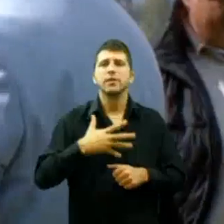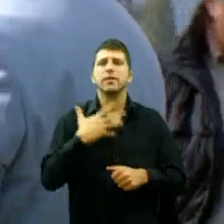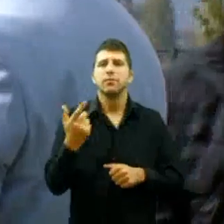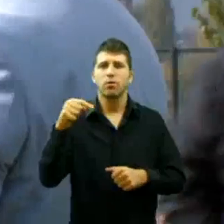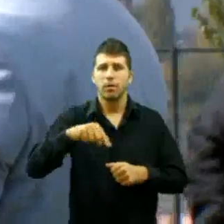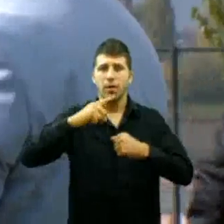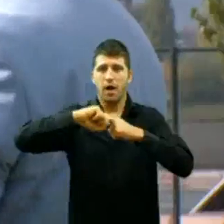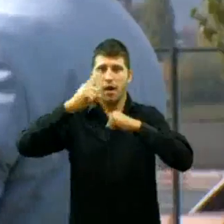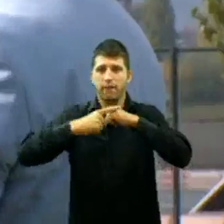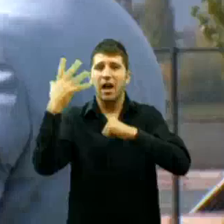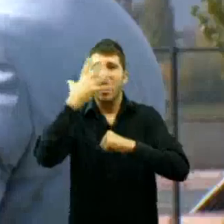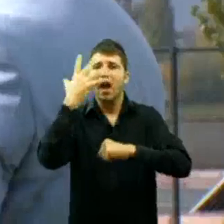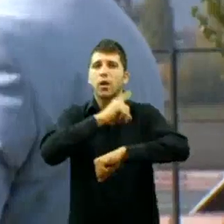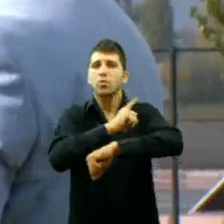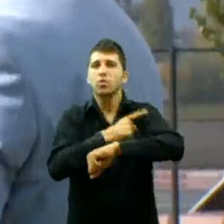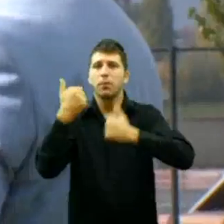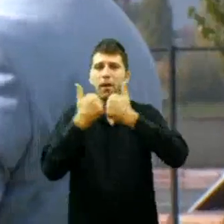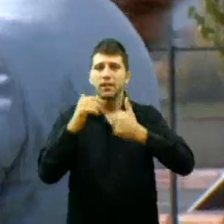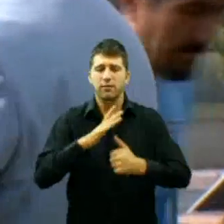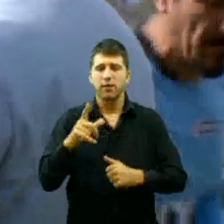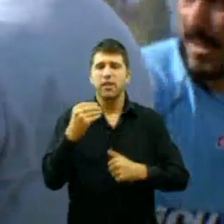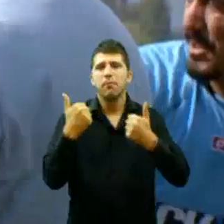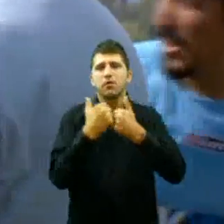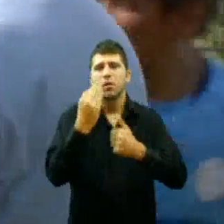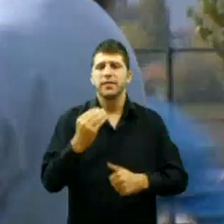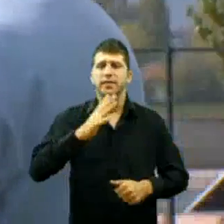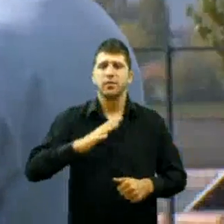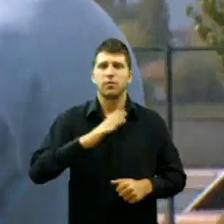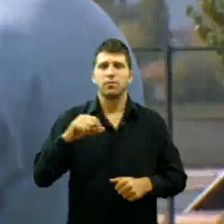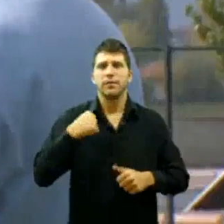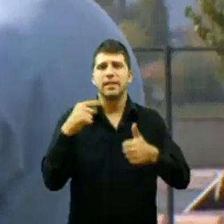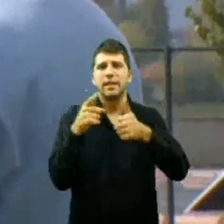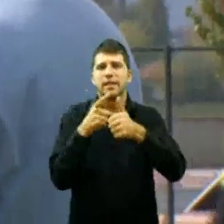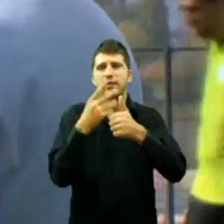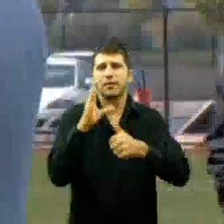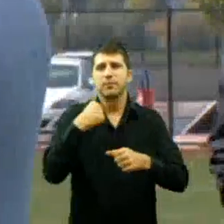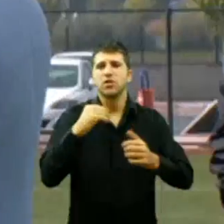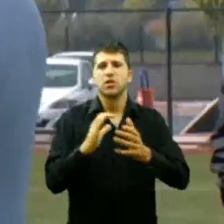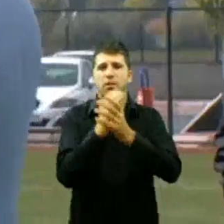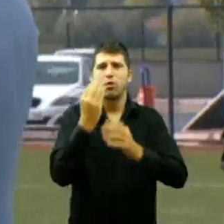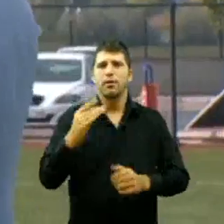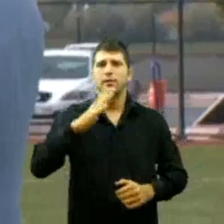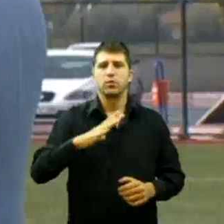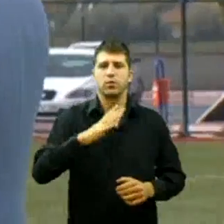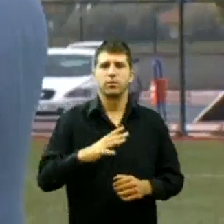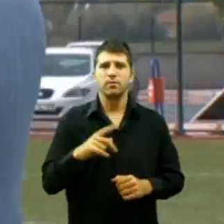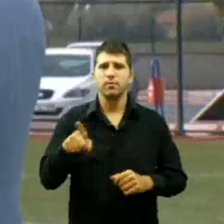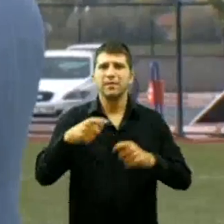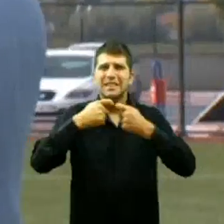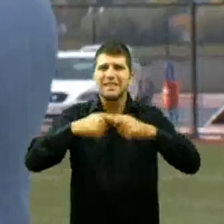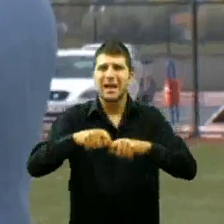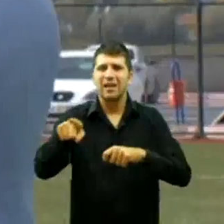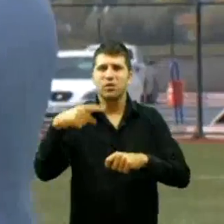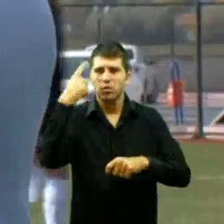Gücü'yle oynayacağız. İyi bir maç olacağını umuyorum. Bizim liderliğimize gidecek. Bizim şampiyonluğumuza son olacak bir maç umuyorum. Sakatlığımdan dolayı geçen hafta oynayamamıştım. Bu